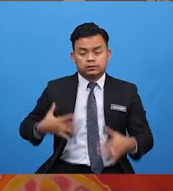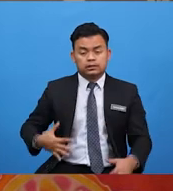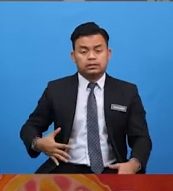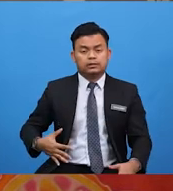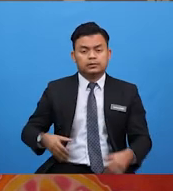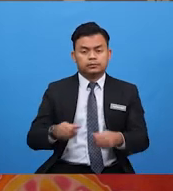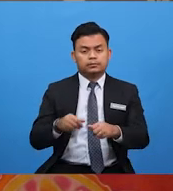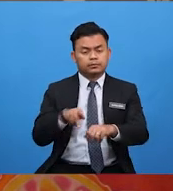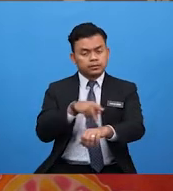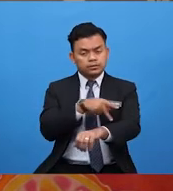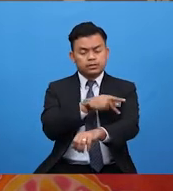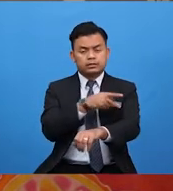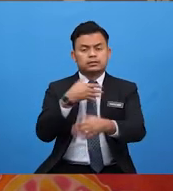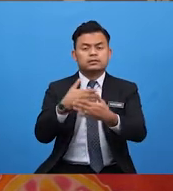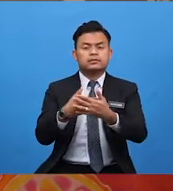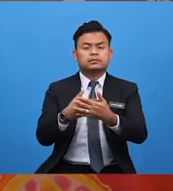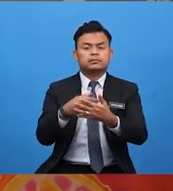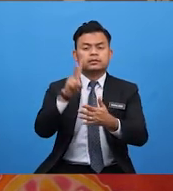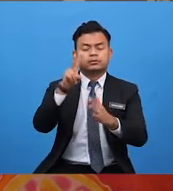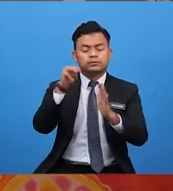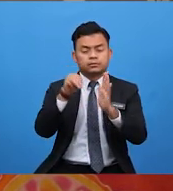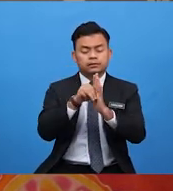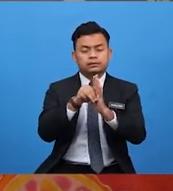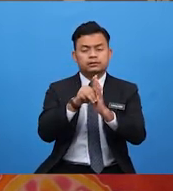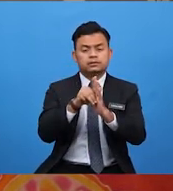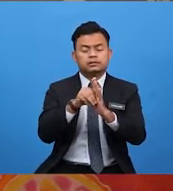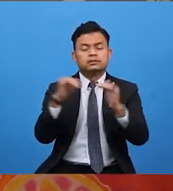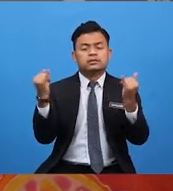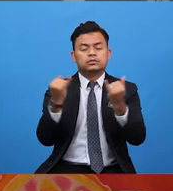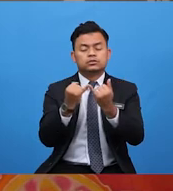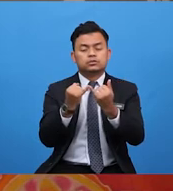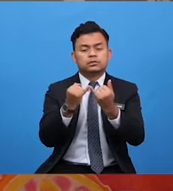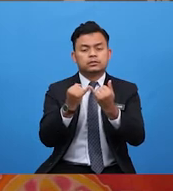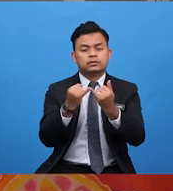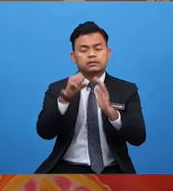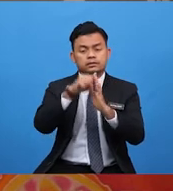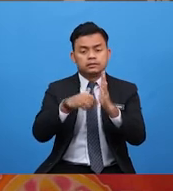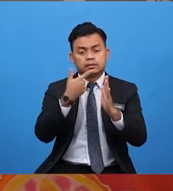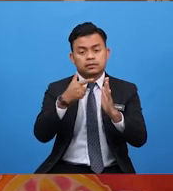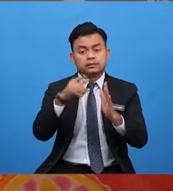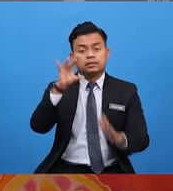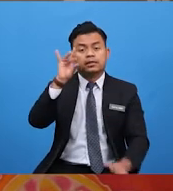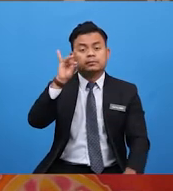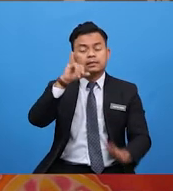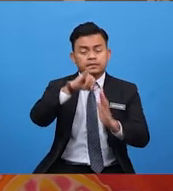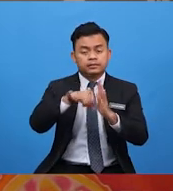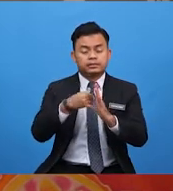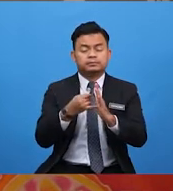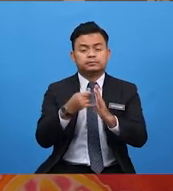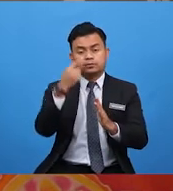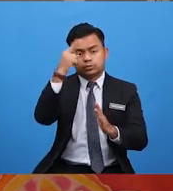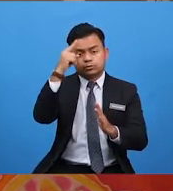tempoh rendaman selama 8 jam bagi memastikan kualiti warna pada kain tidak mudah